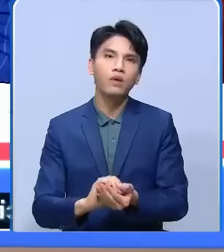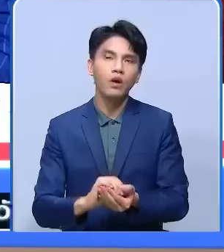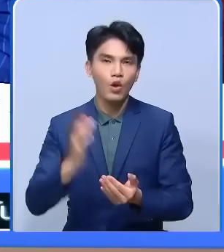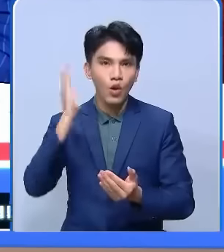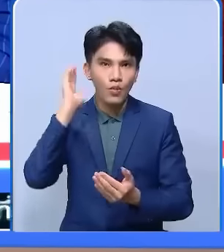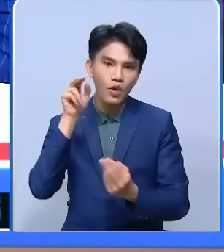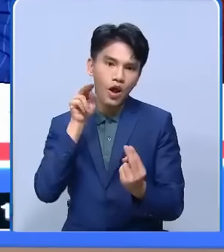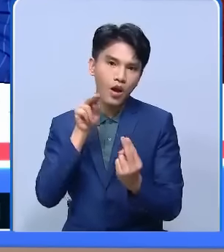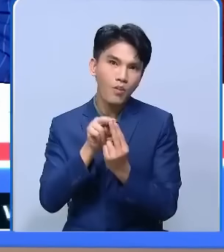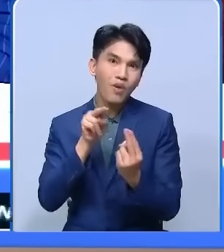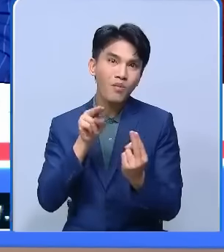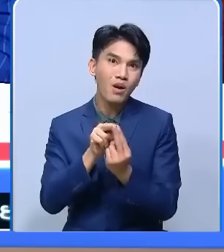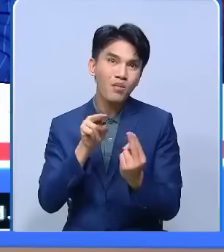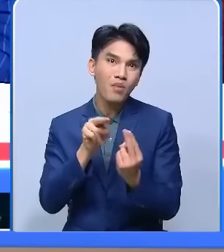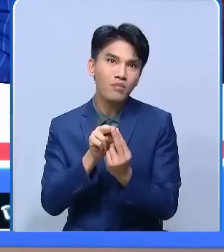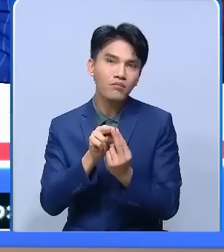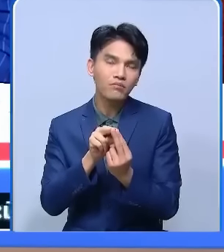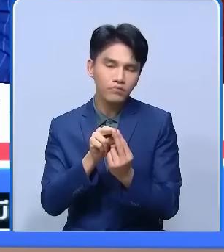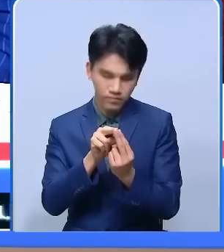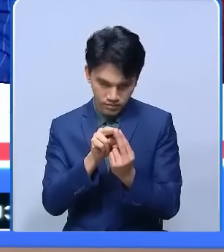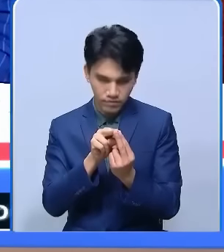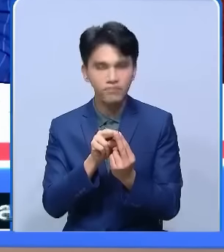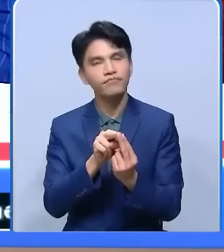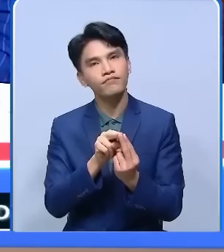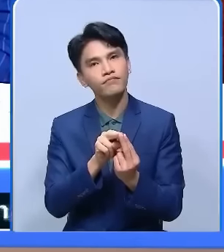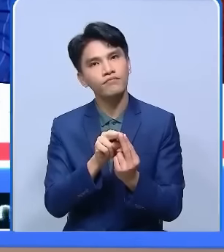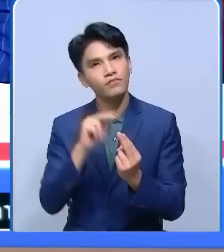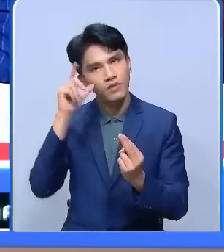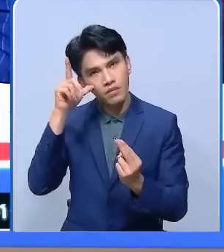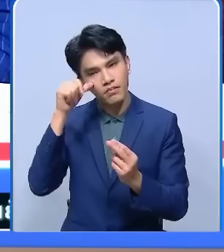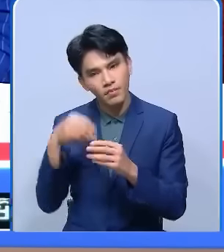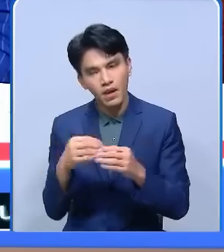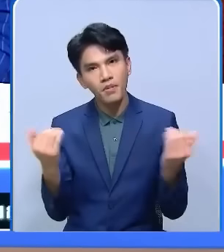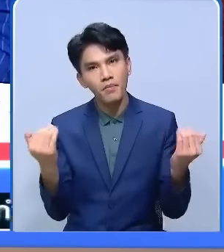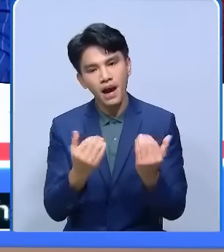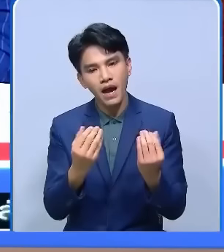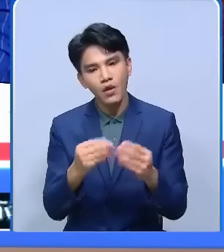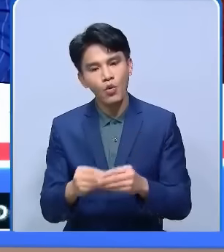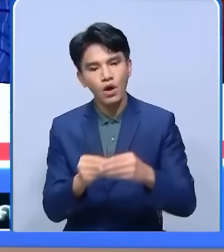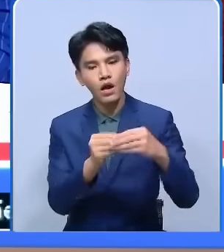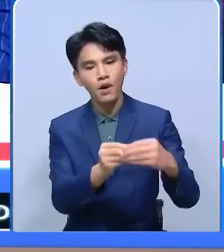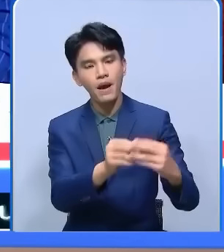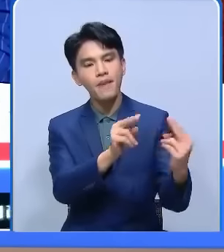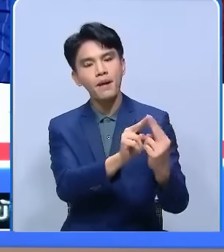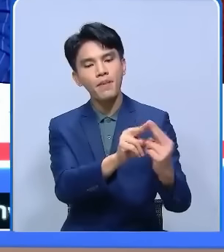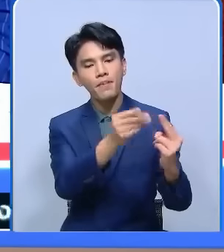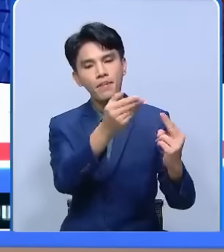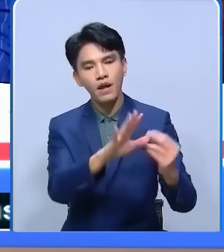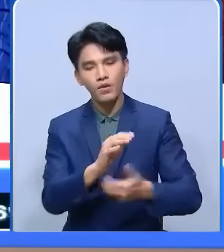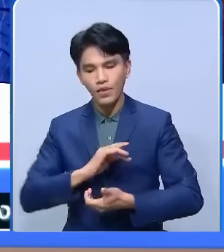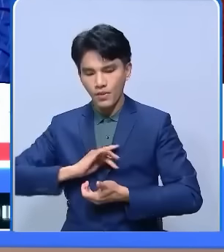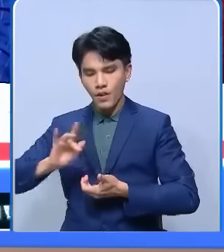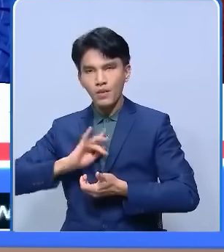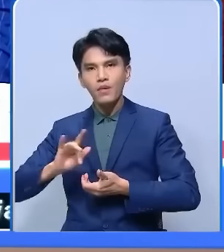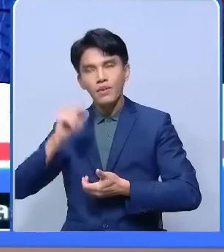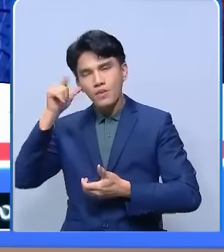อื่นข่มขืนซึ่งผู้ชายคนนั้นก็คือบังซีที่บอกว่าแม่เอาลูกไปถวายเตัวเองก็นั่งเล่นโทรศัพท์มือถือแล้วลูกก็ร้อง